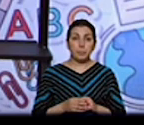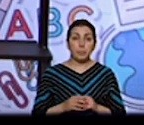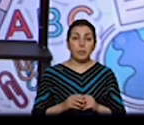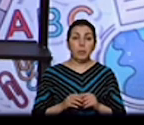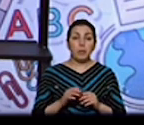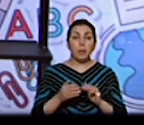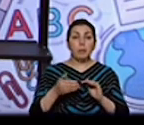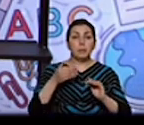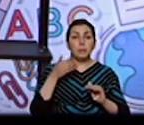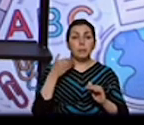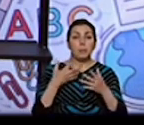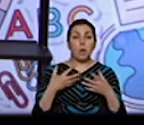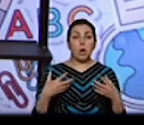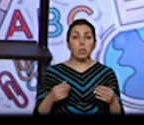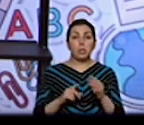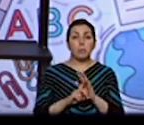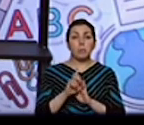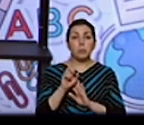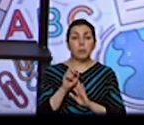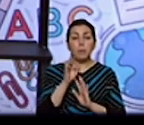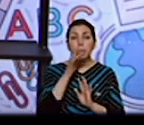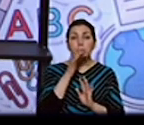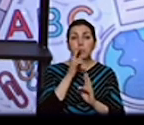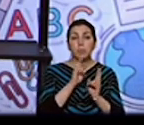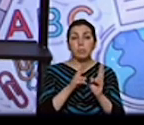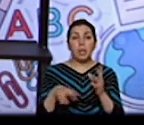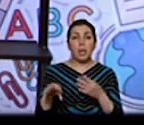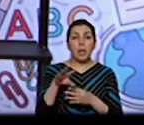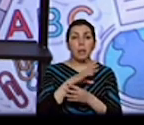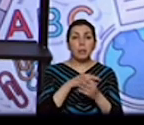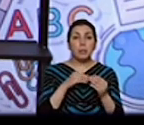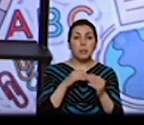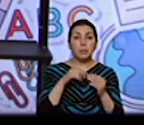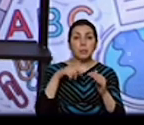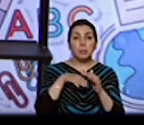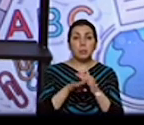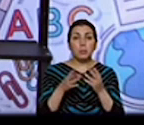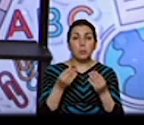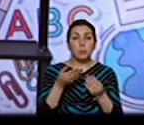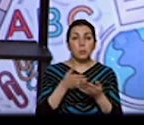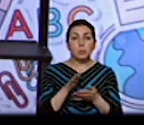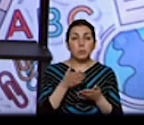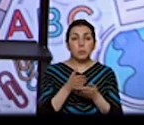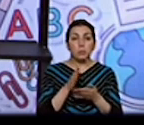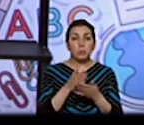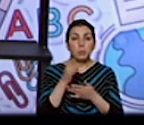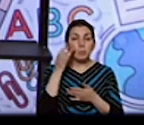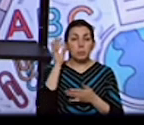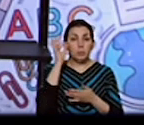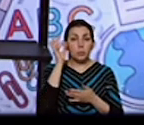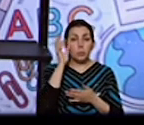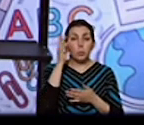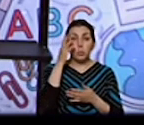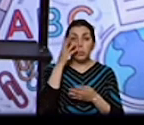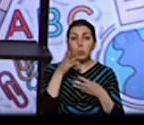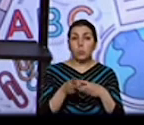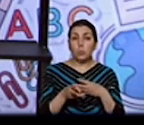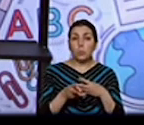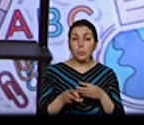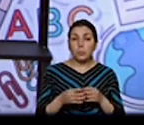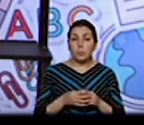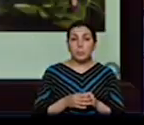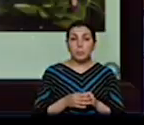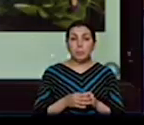Erta bahordan boshlab vaqti-vaqti bilan gulzordagi barcha gullarning tagi yumshatib turiladi, sug'orib